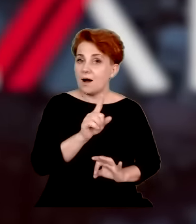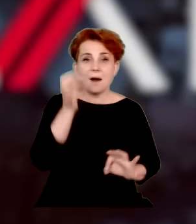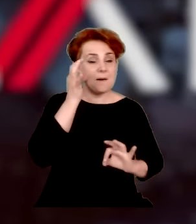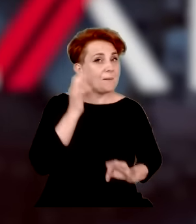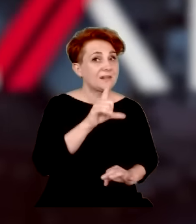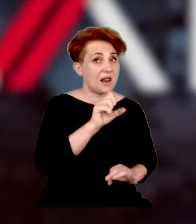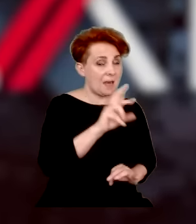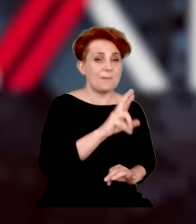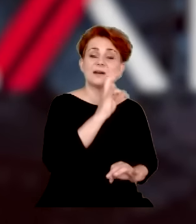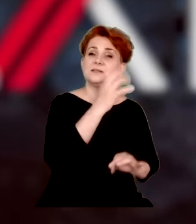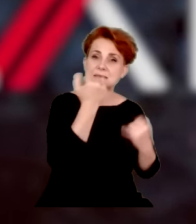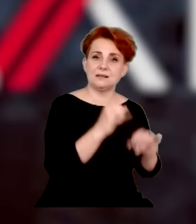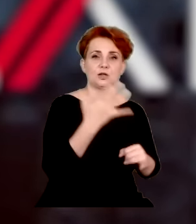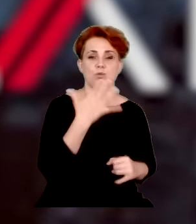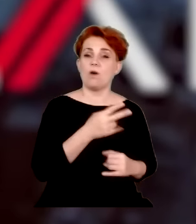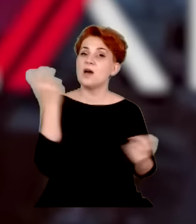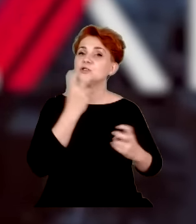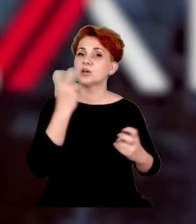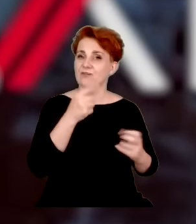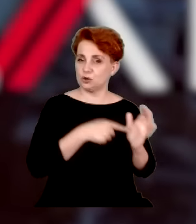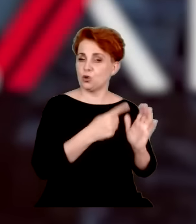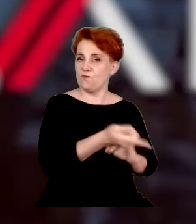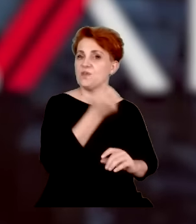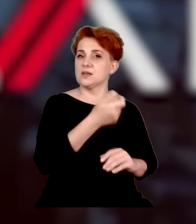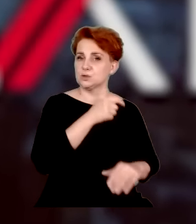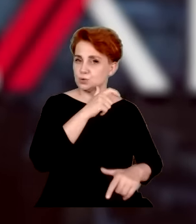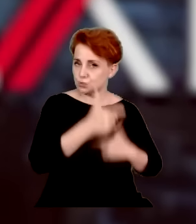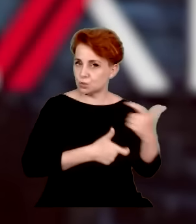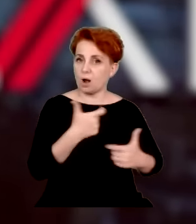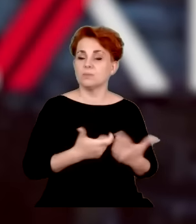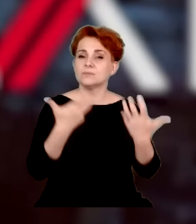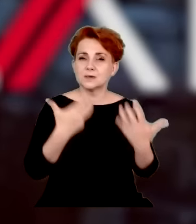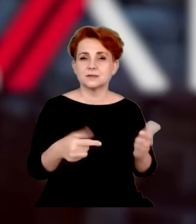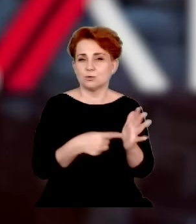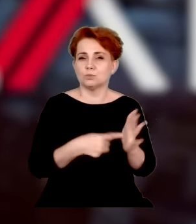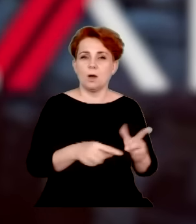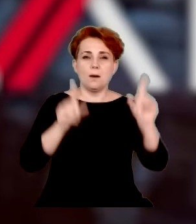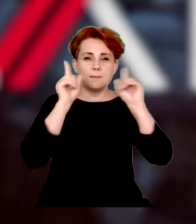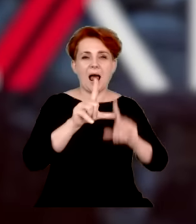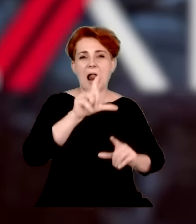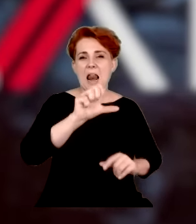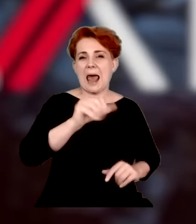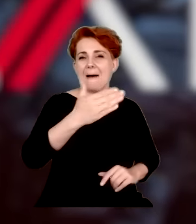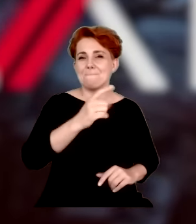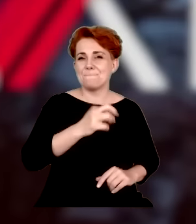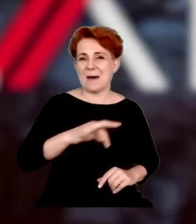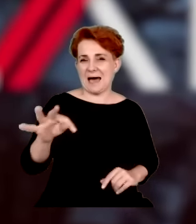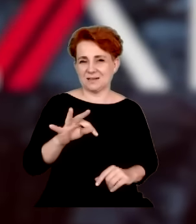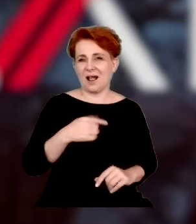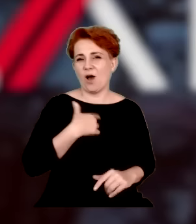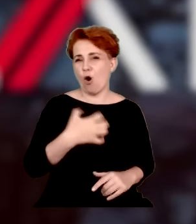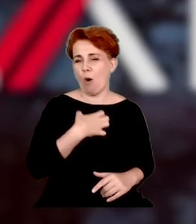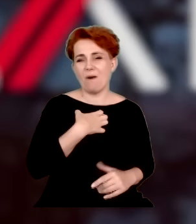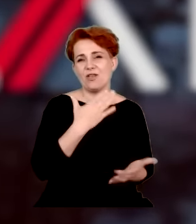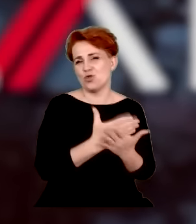Lempart. Ciekawe, czy wyzwanie zostanie przyjęte. Chcielibyśmy mieć do czynienia z prawdziwym Lampartem, ale obawiamy się, że to zwykły